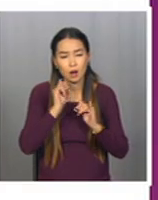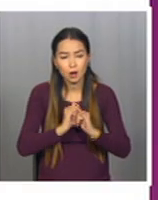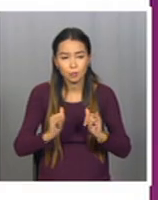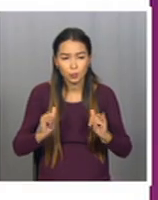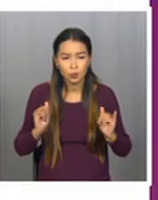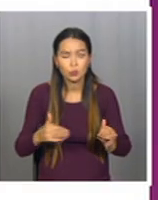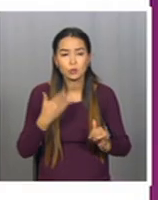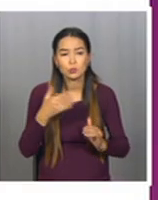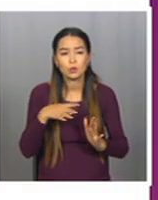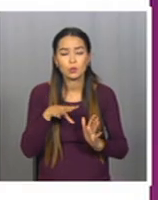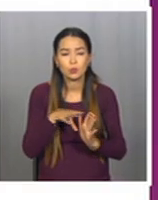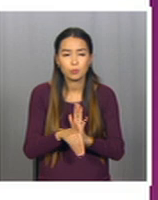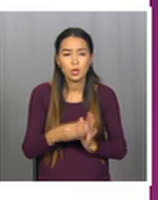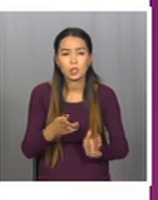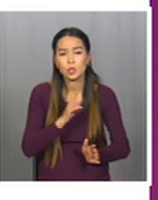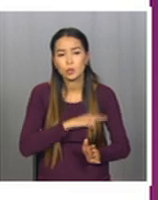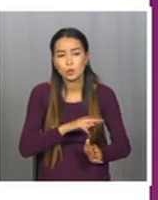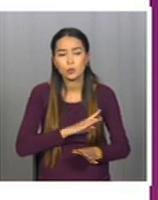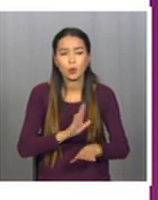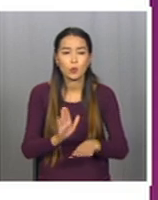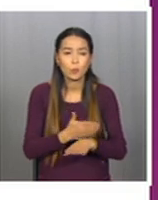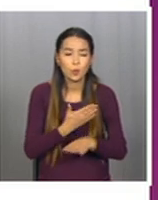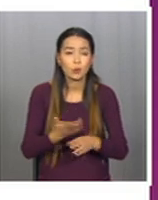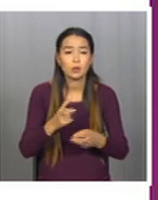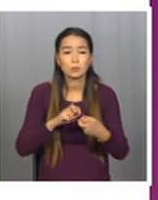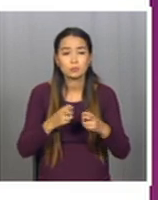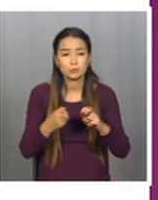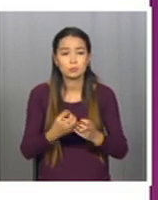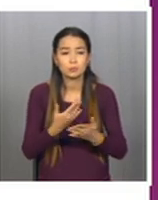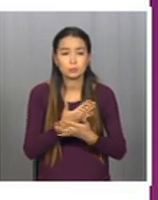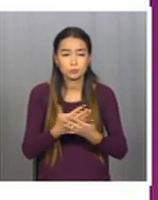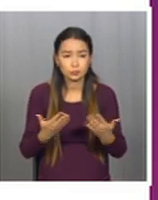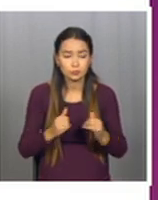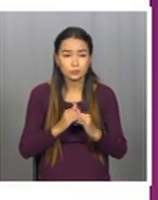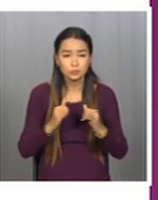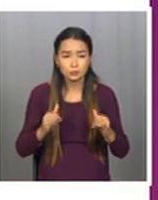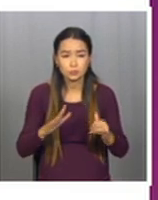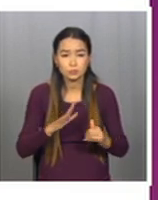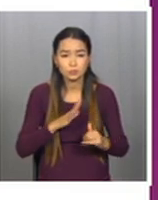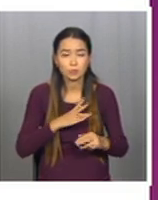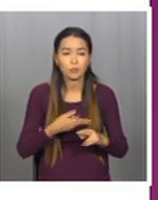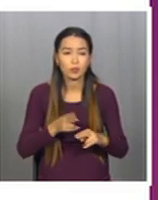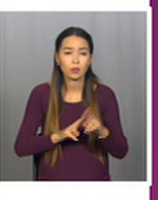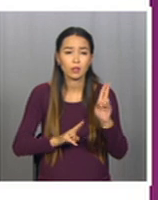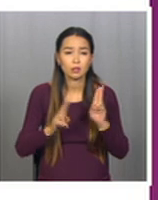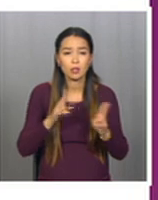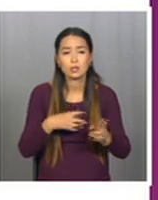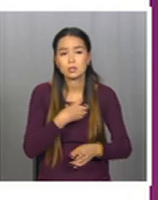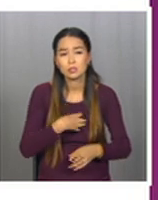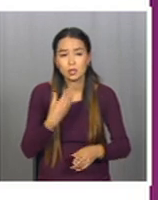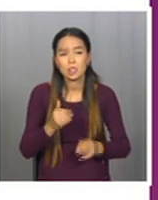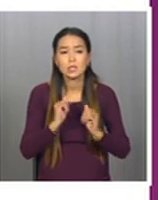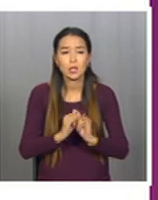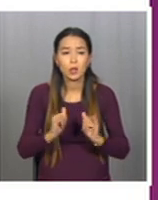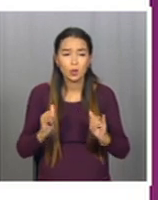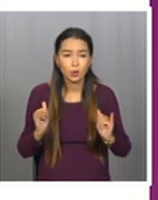қоса ресурстарды бөлу мәселелері жатқызылды. Сол теорияның негізінде дамытылып,